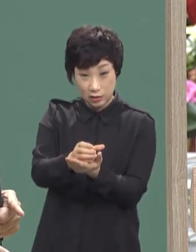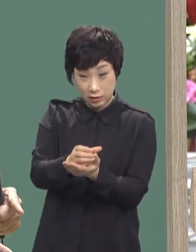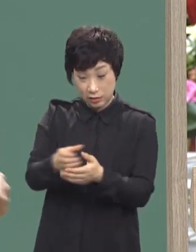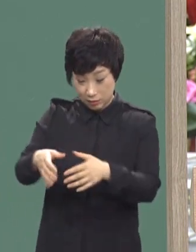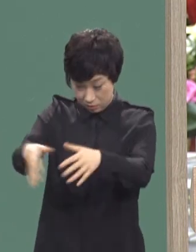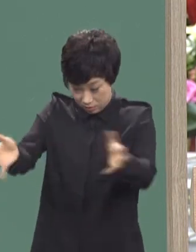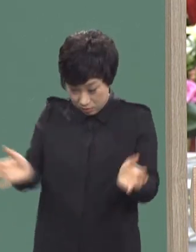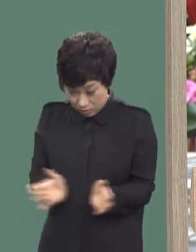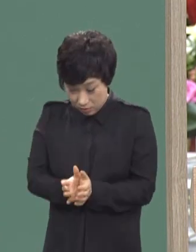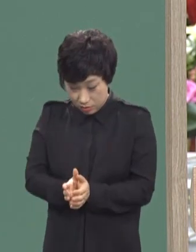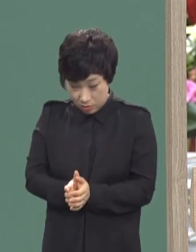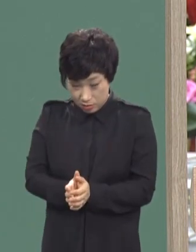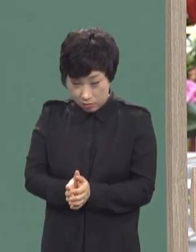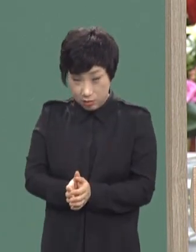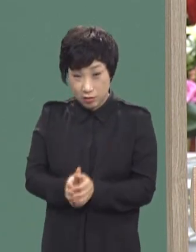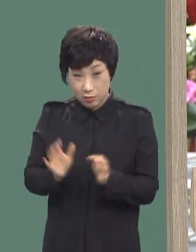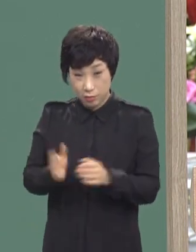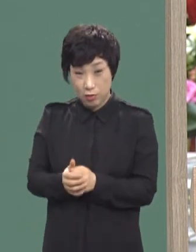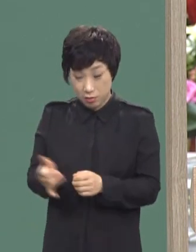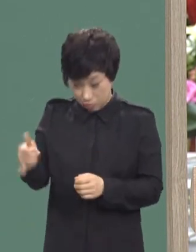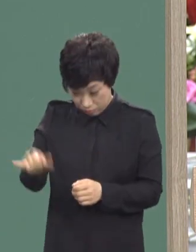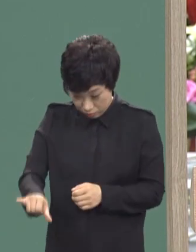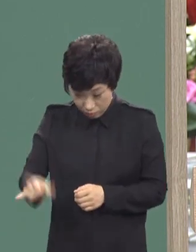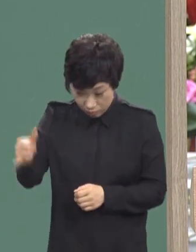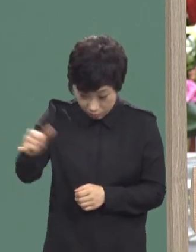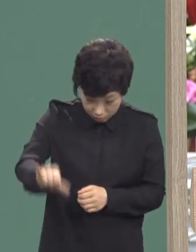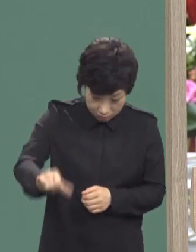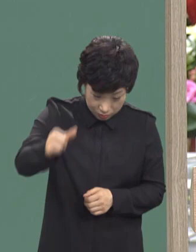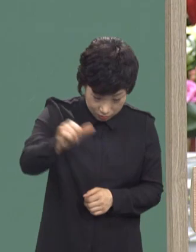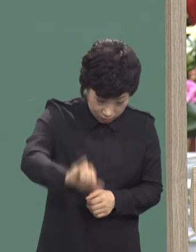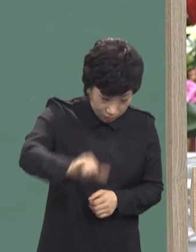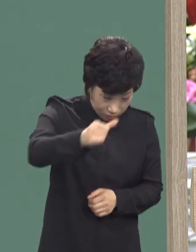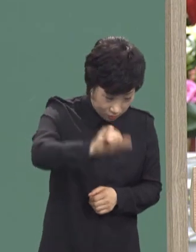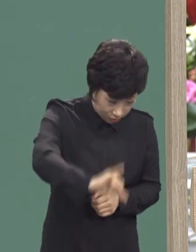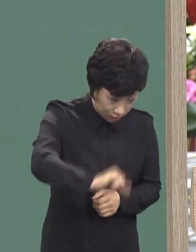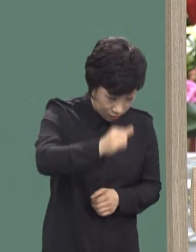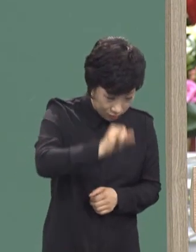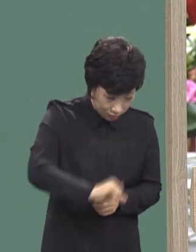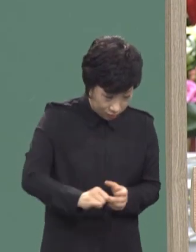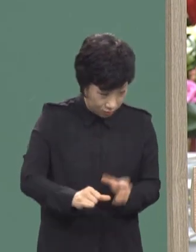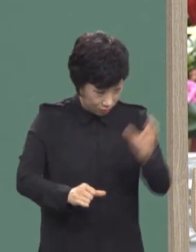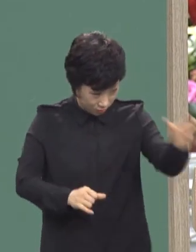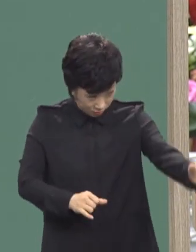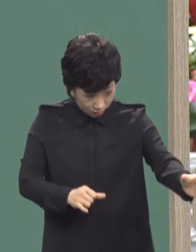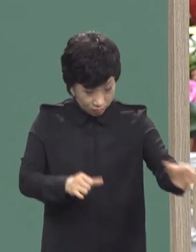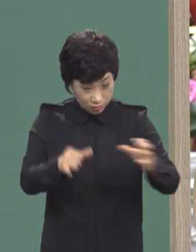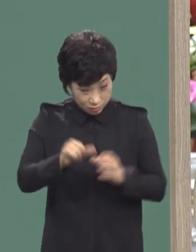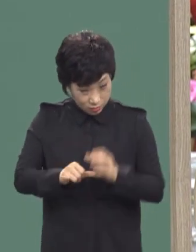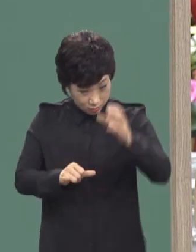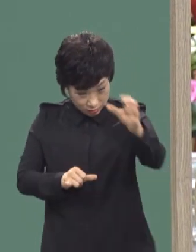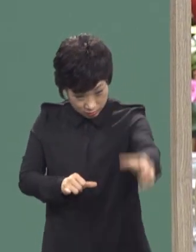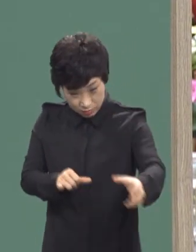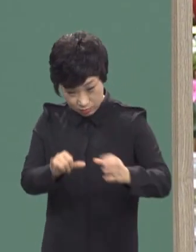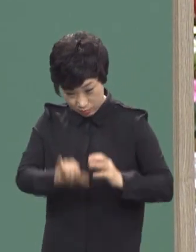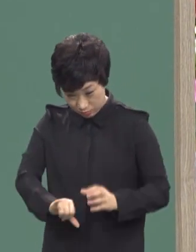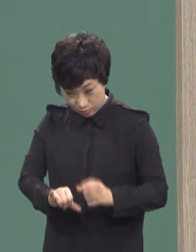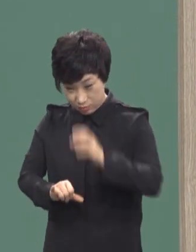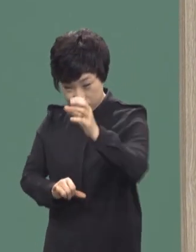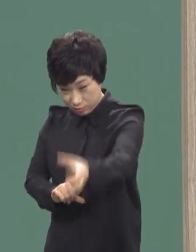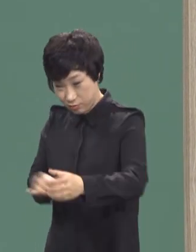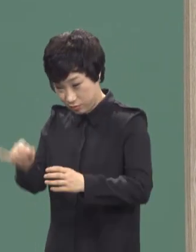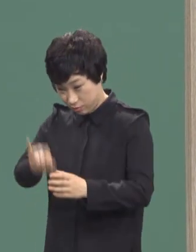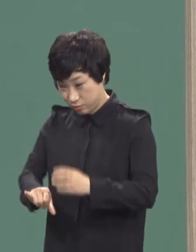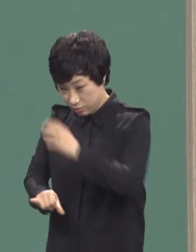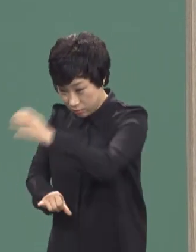자기 앞에다 갖다 놓고 나눠서 다 나눠주면서 받아 마셔라. 내 언약의 피